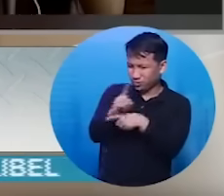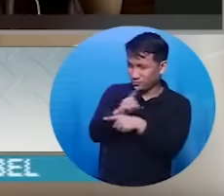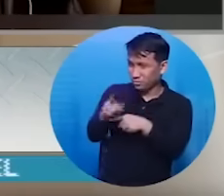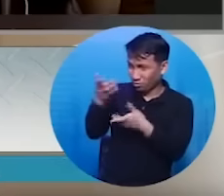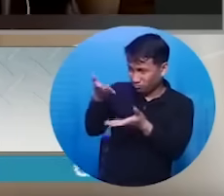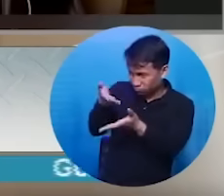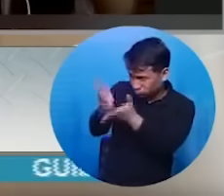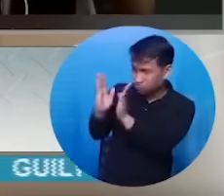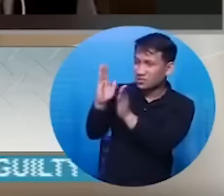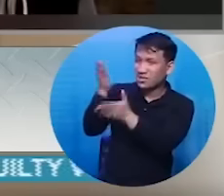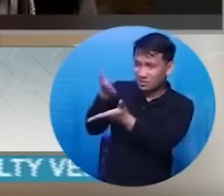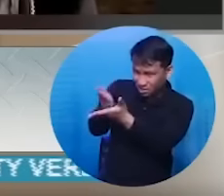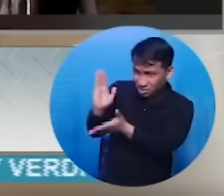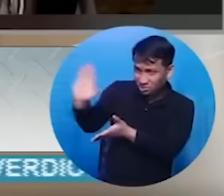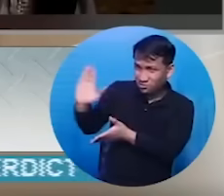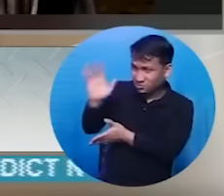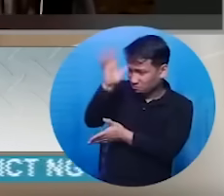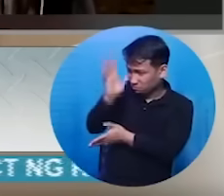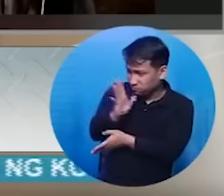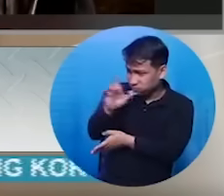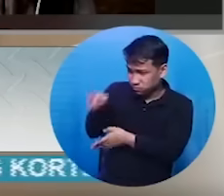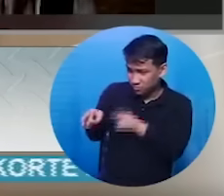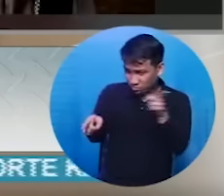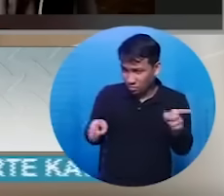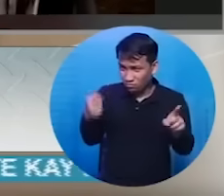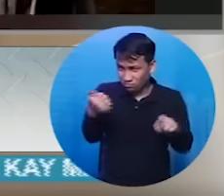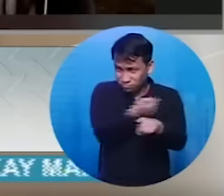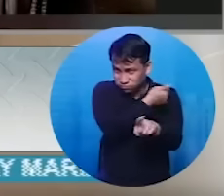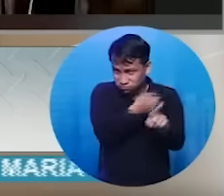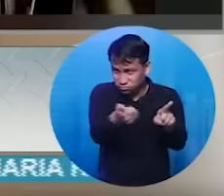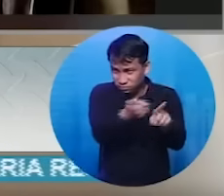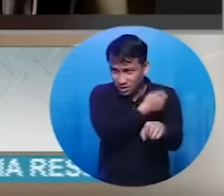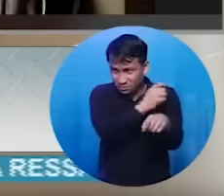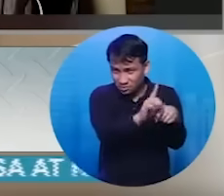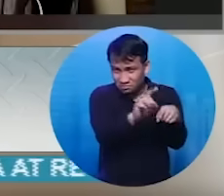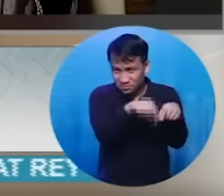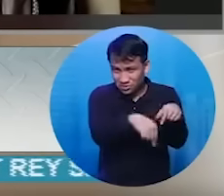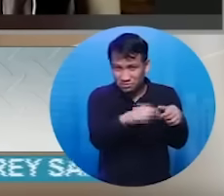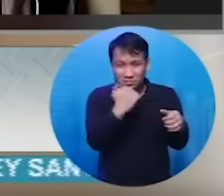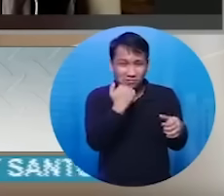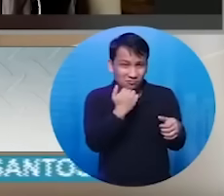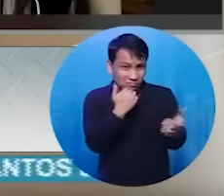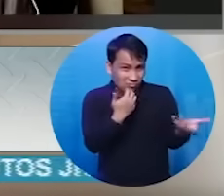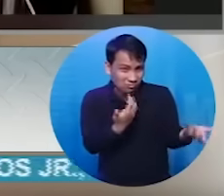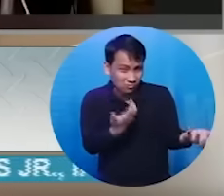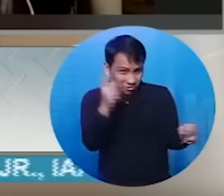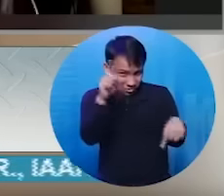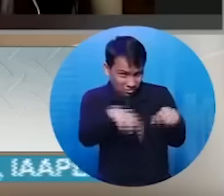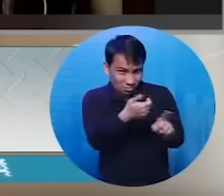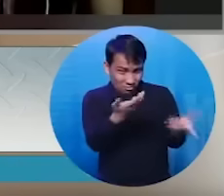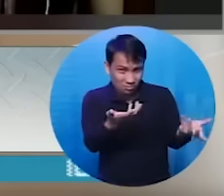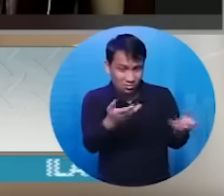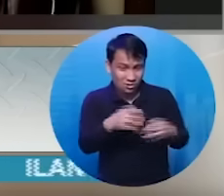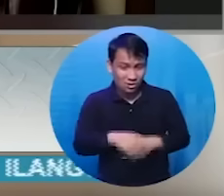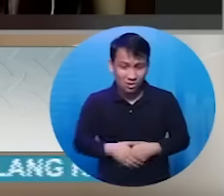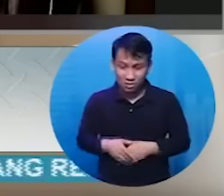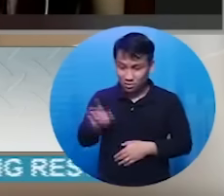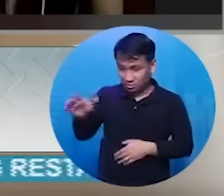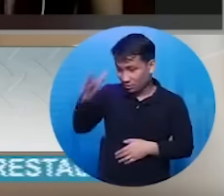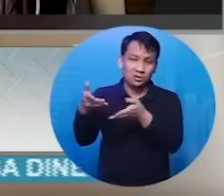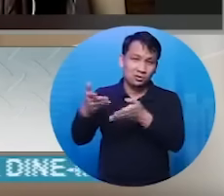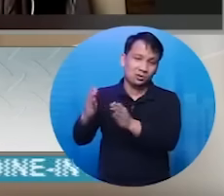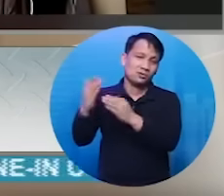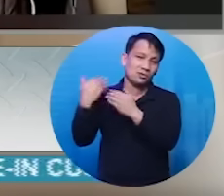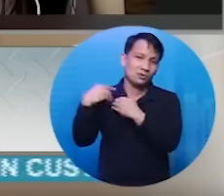karapatan ng mga magulang ninyo na para ikaw ang magdidisiplina sa mga nagkakamali? Anong kakasalanan ng mga kapatid mo? Binigyan ako ng aking na ikaw